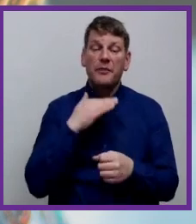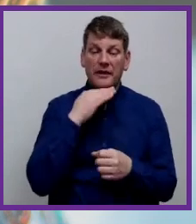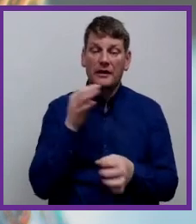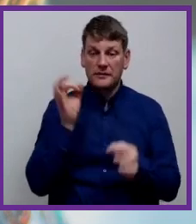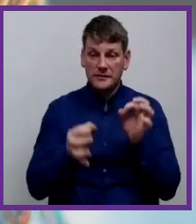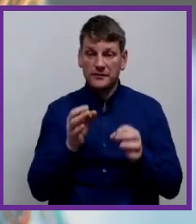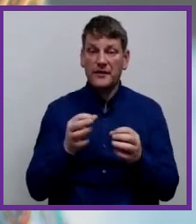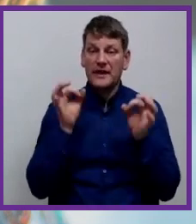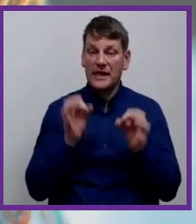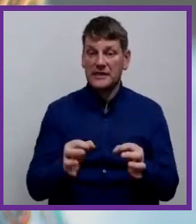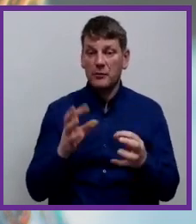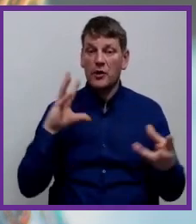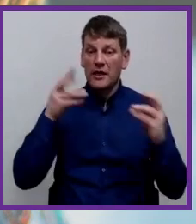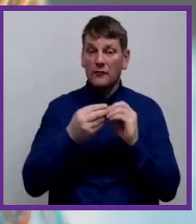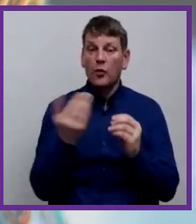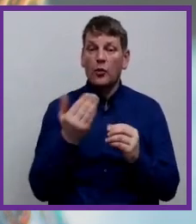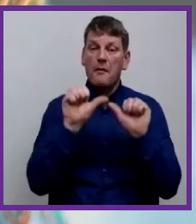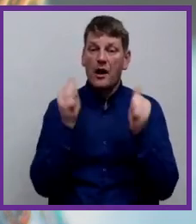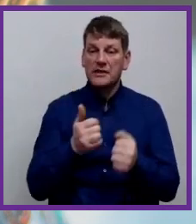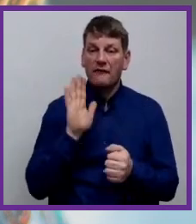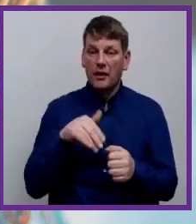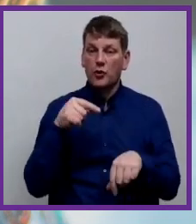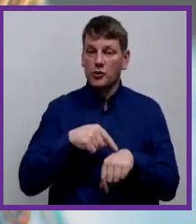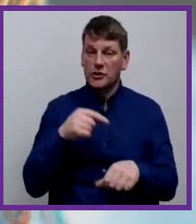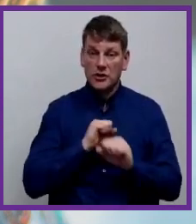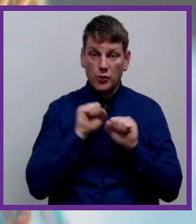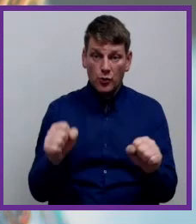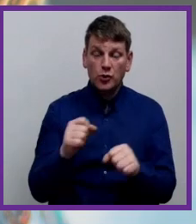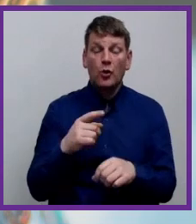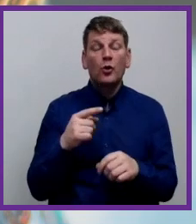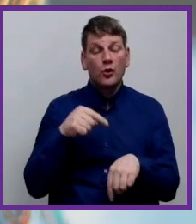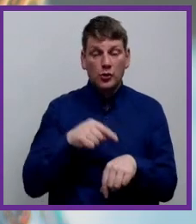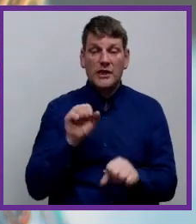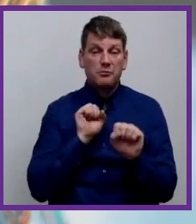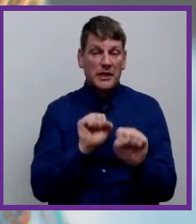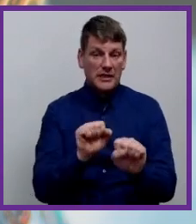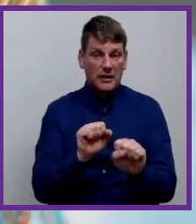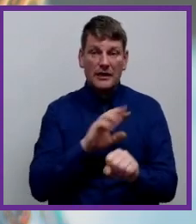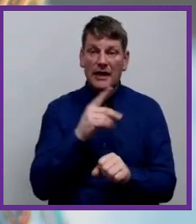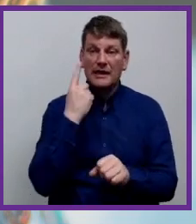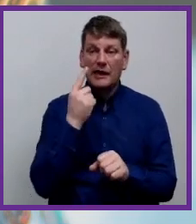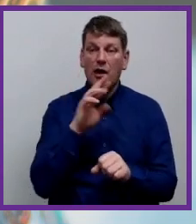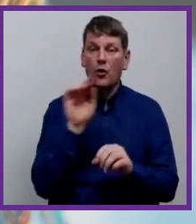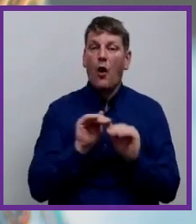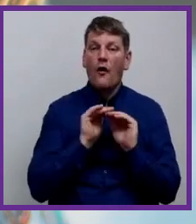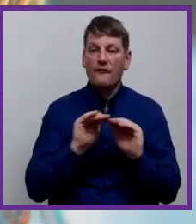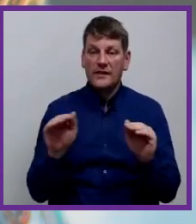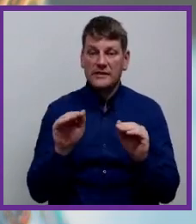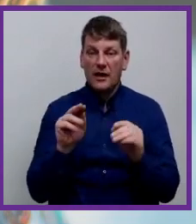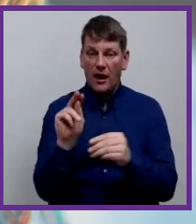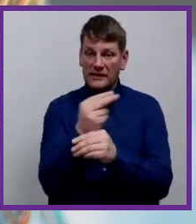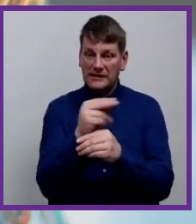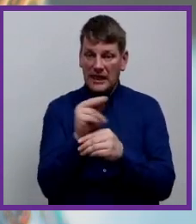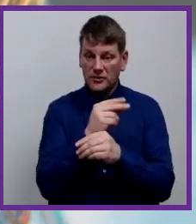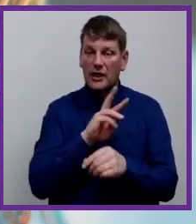tiesību ietvers, kurā mākslinieki var justies droši un var justies pasargāt arī ne tikai no oficiālās cenzūras, kas ir